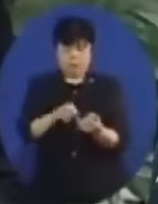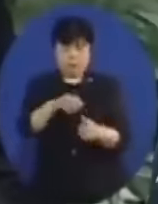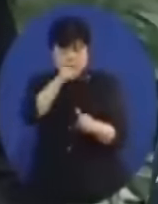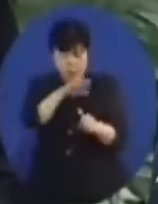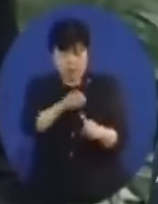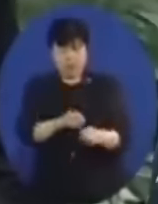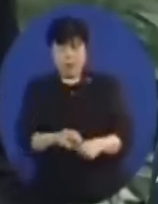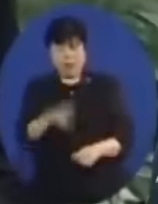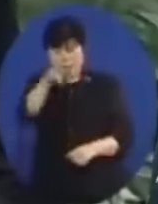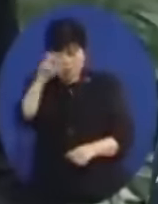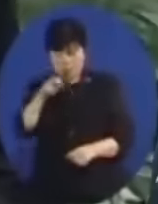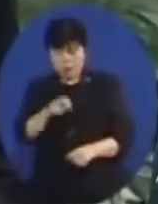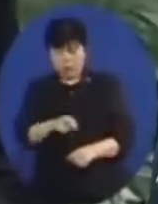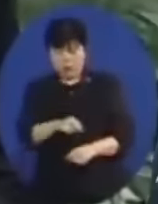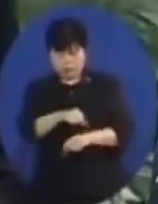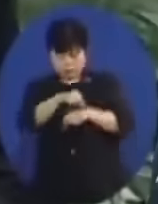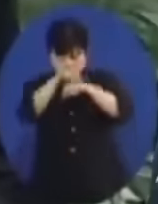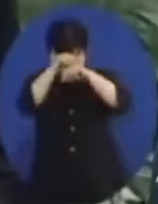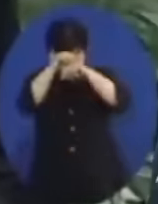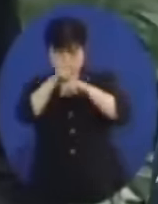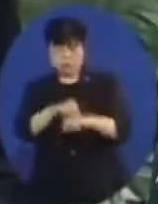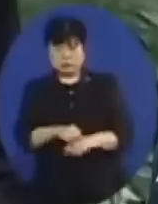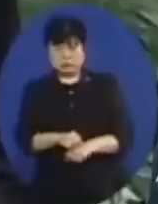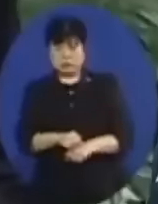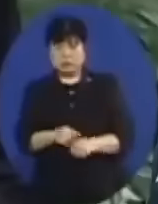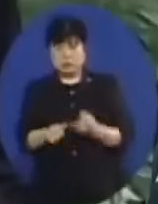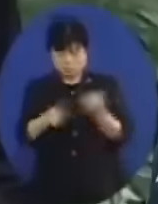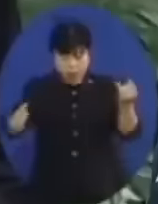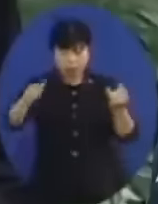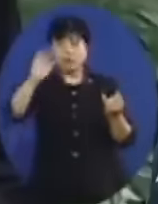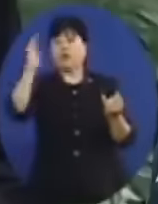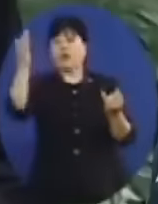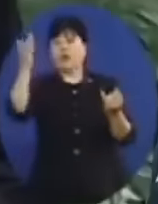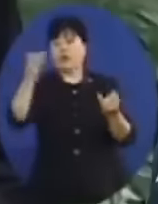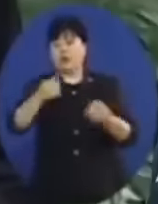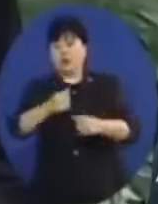미워하고, 그 집안은 박살이 나는 것입니다.